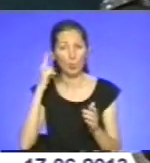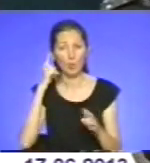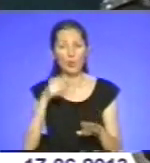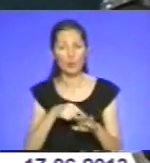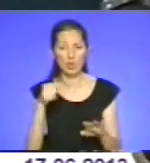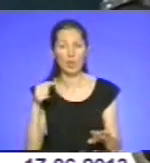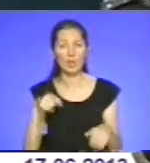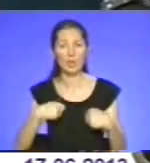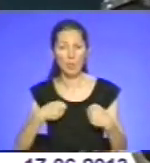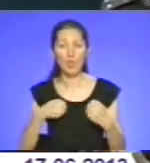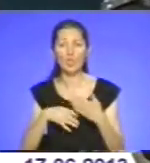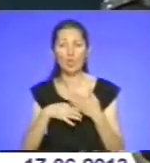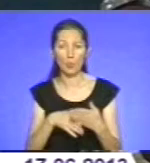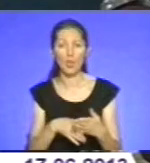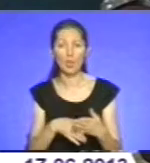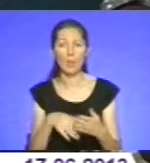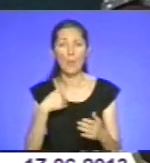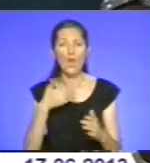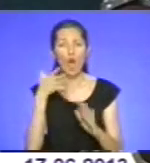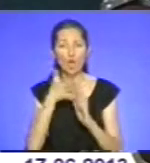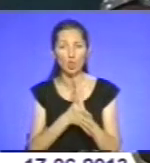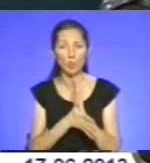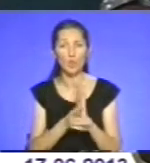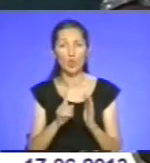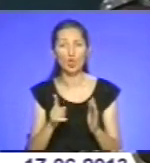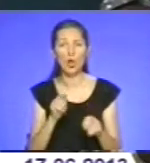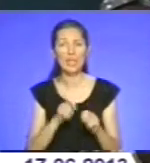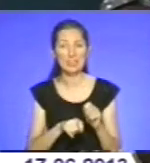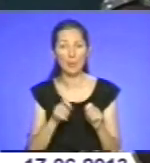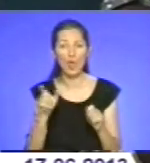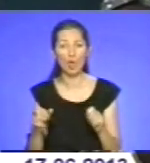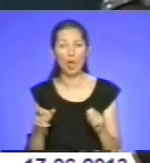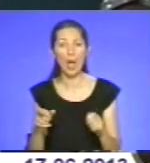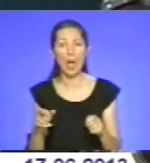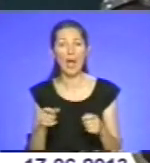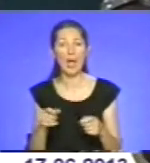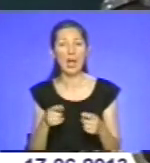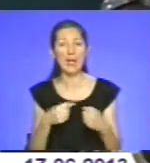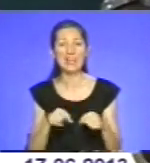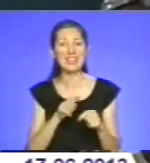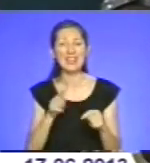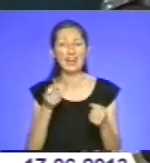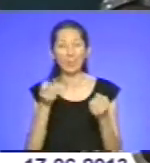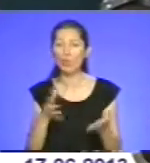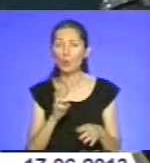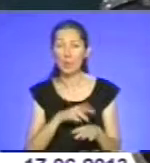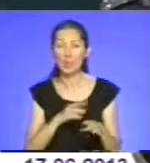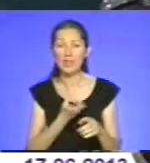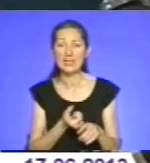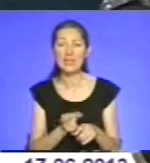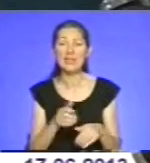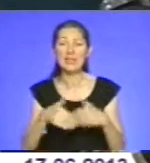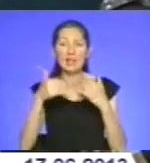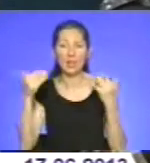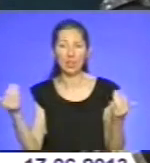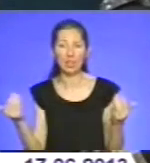її, намагатися допомогти. Ми розуміємо, що інспектор дільничний – це не просто міліціонер. Це набагато ширше поняття.